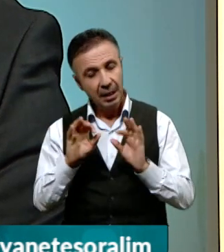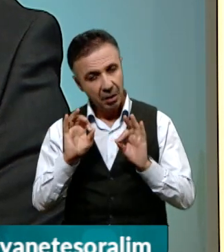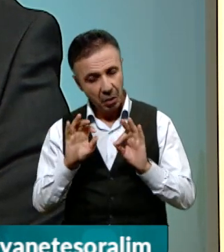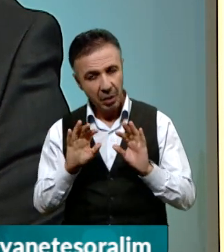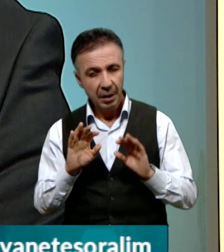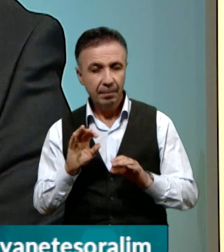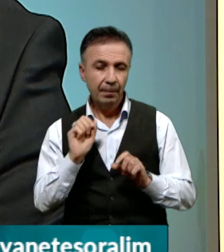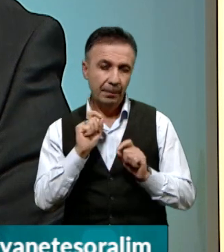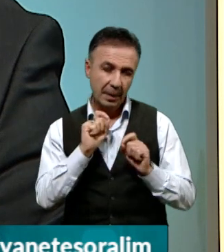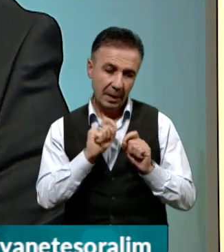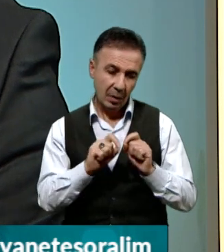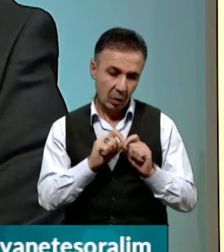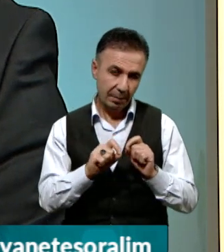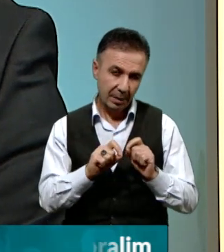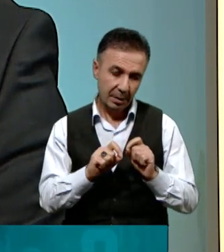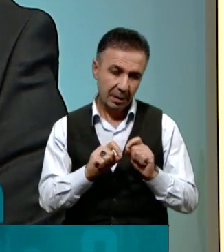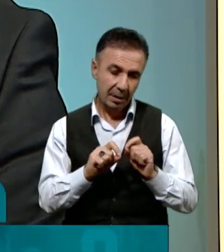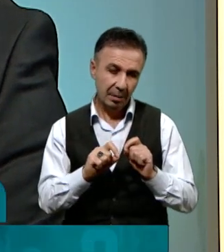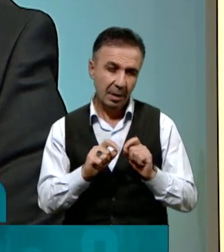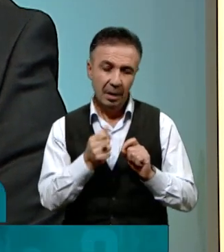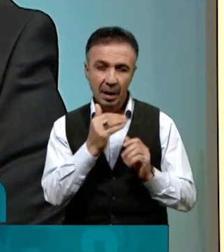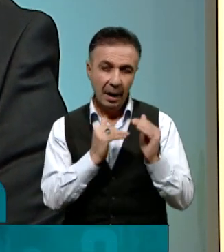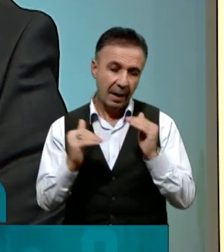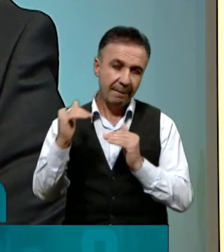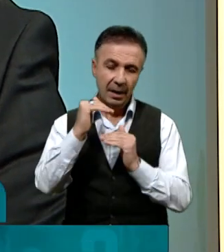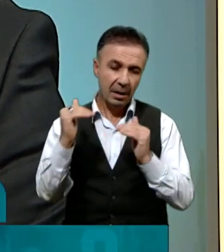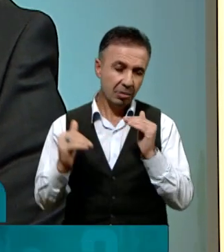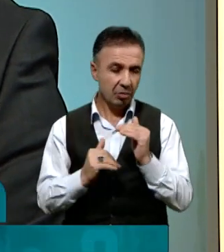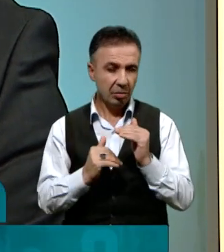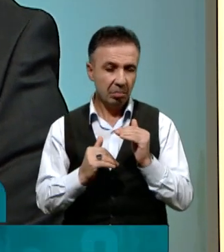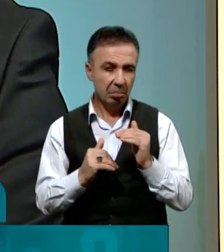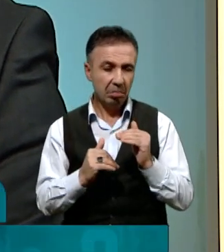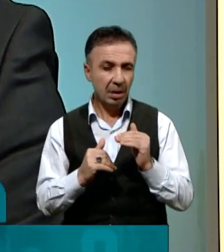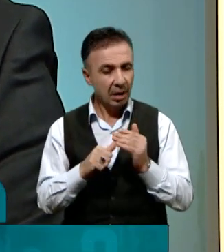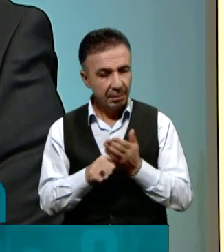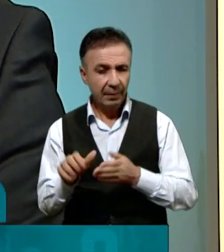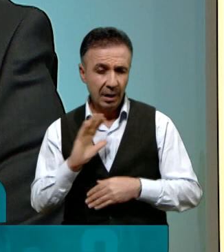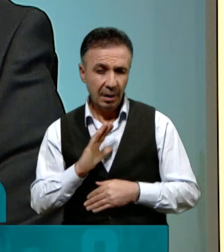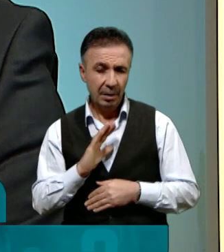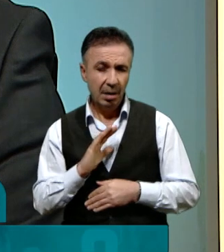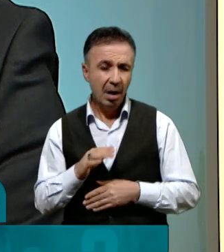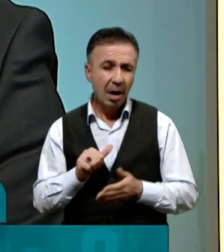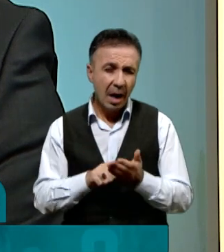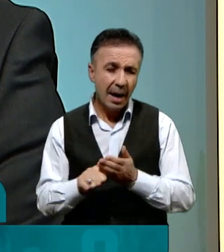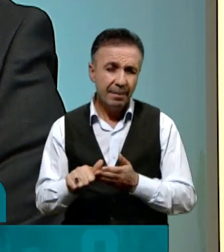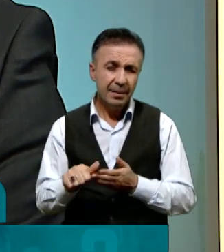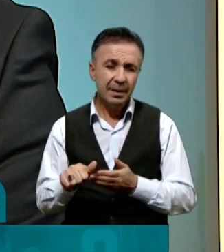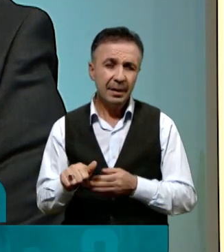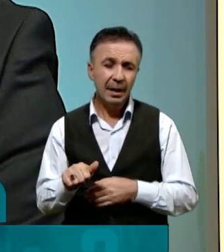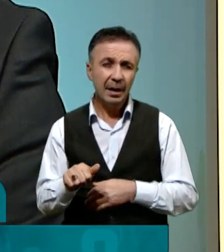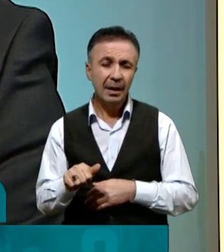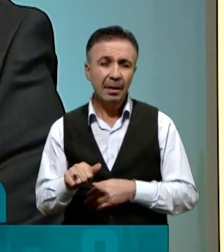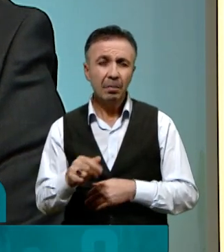Ekonomik veriler, enflasyon vesaire bunları üst üste koyabilirsiniz ama tamamıyla ondan da kaynaklanmadığı da bir gerçek.